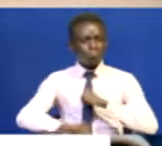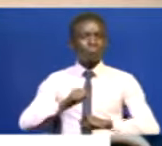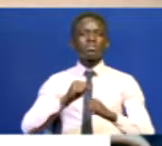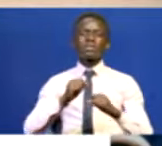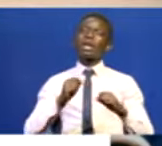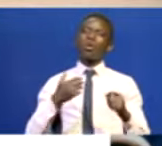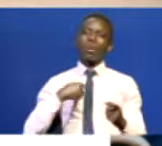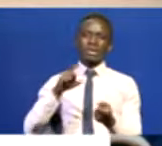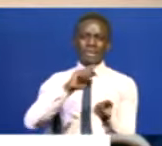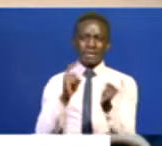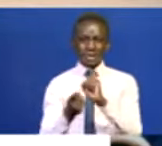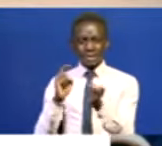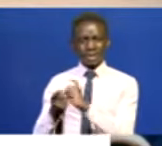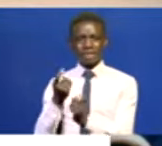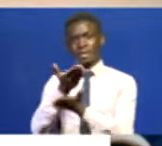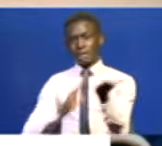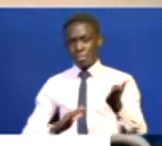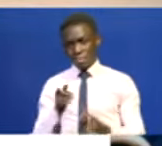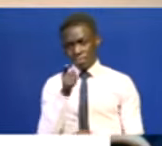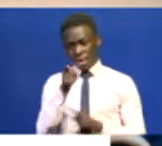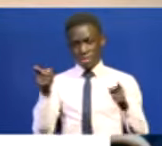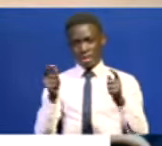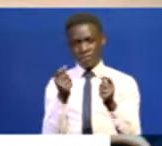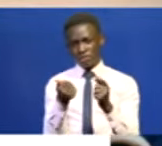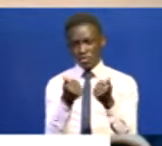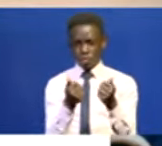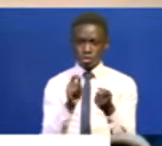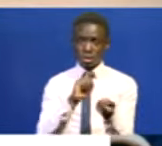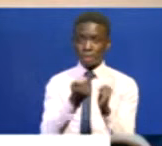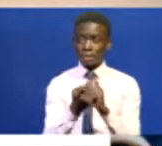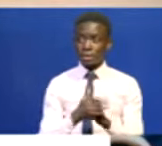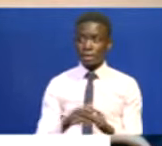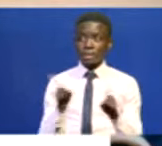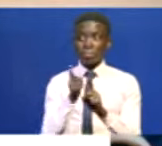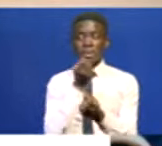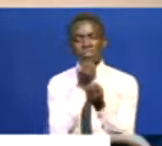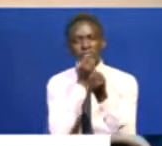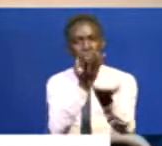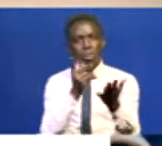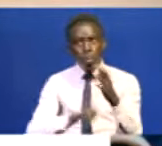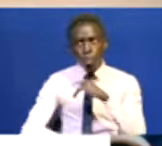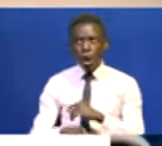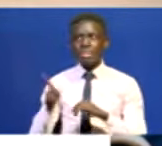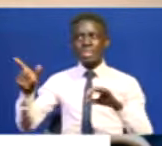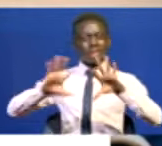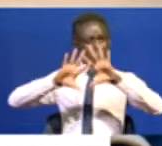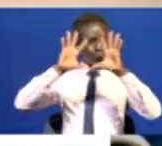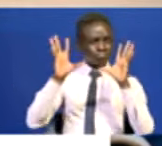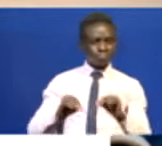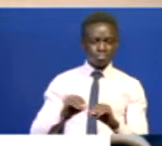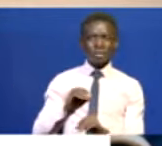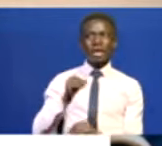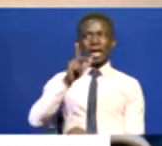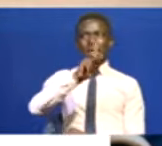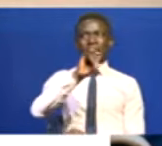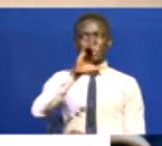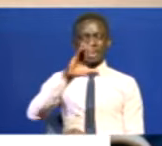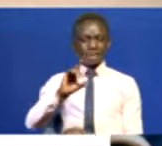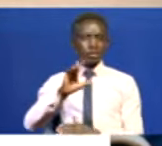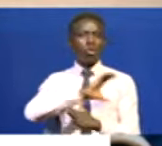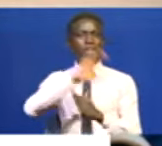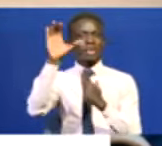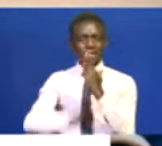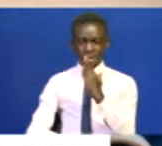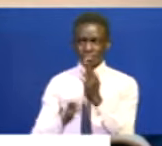mabadiliko machache. Kamati hiyo imependekeza kwamba taasisi ya ukuzaji wa mtaala ipunguze vitengo vya